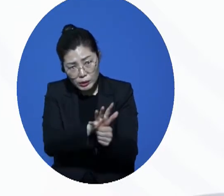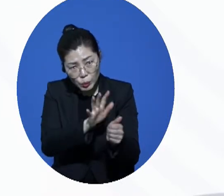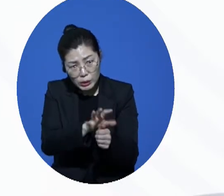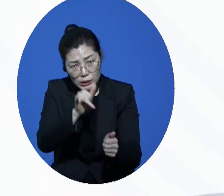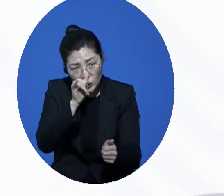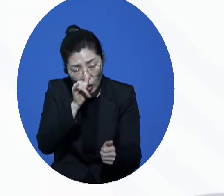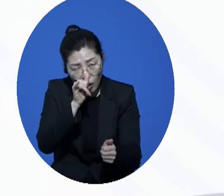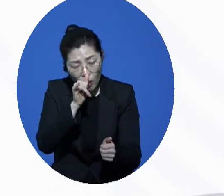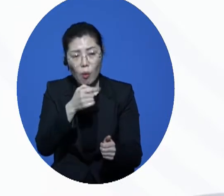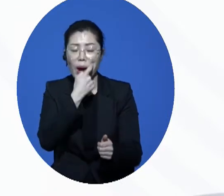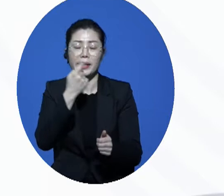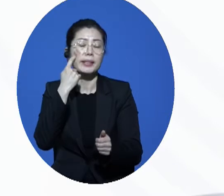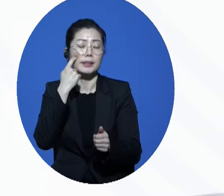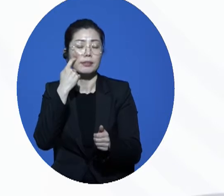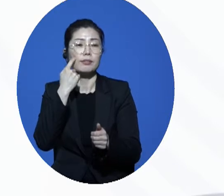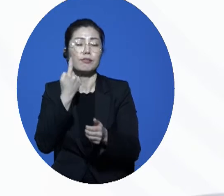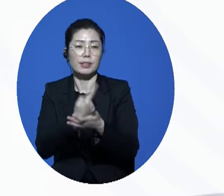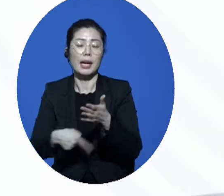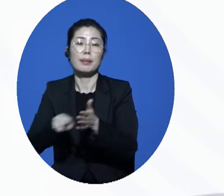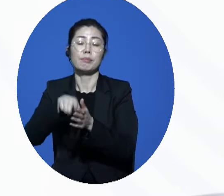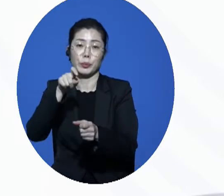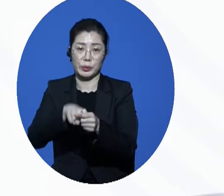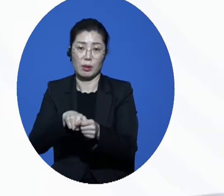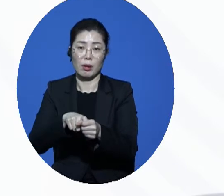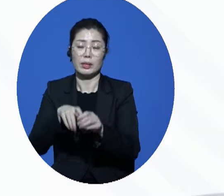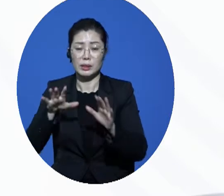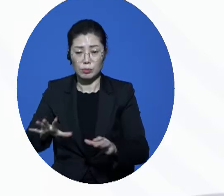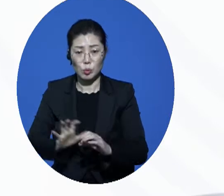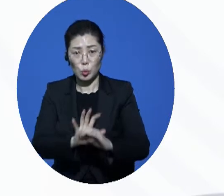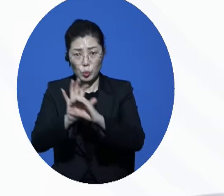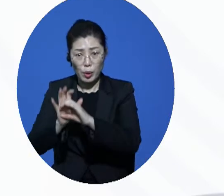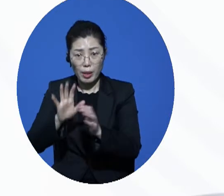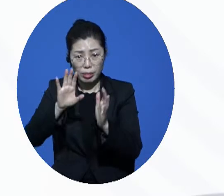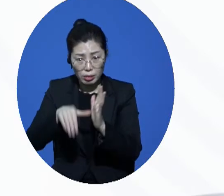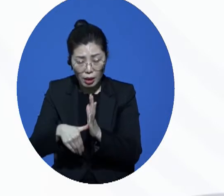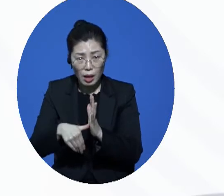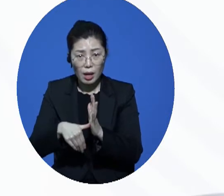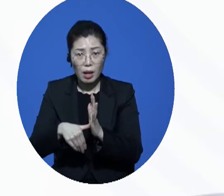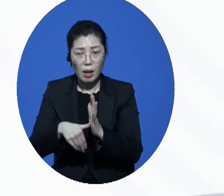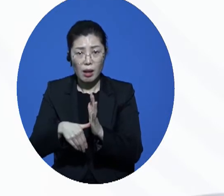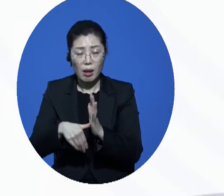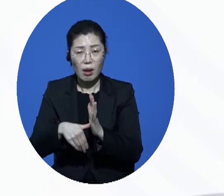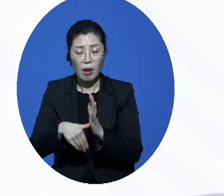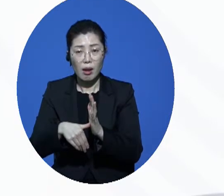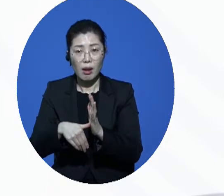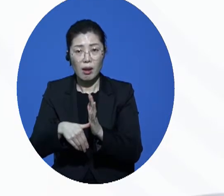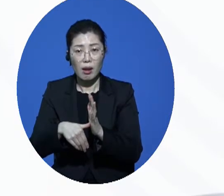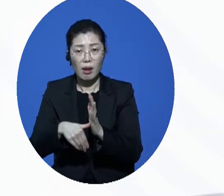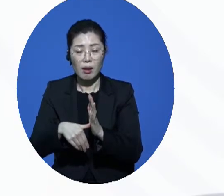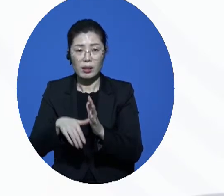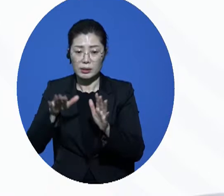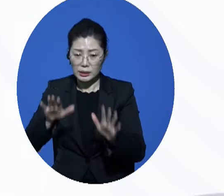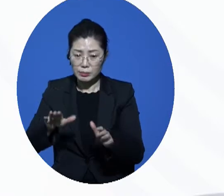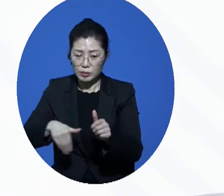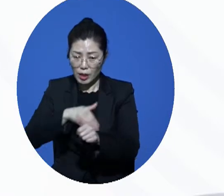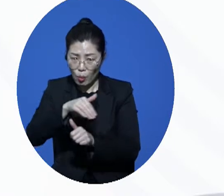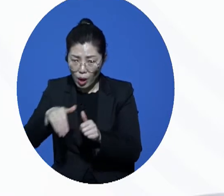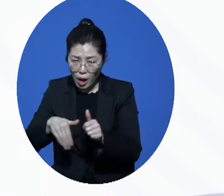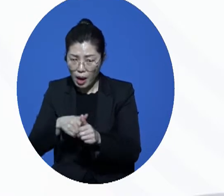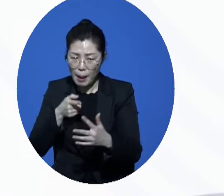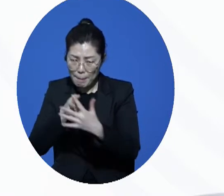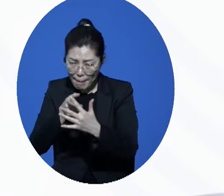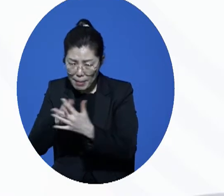모니터링을 하게 되었고요. 특히나 취약성이 코로나 시대에는 더더욱 또 고도화되었기 때문에 상황들을 파악할